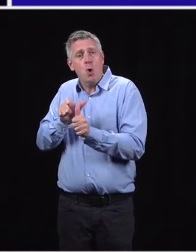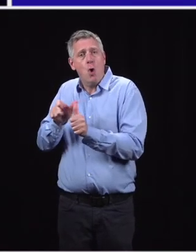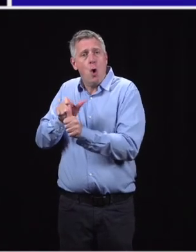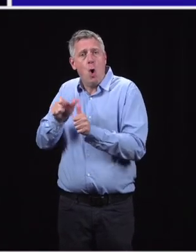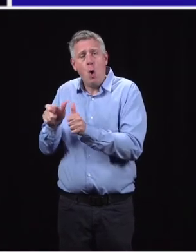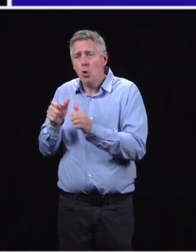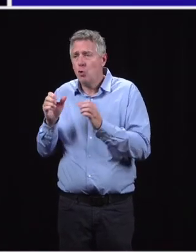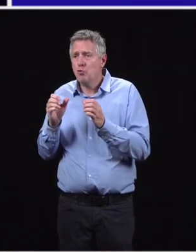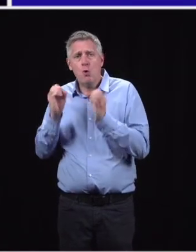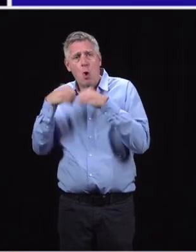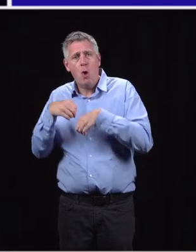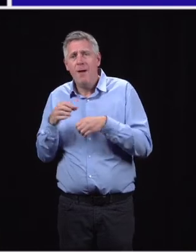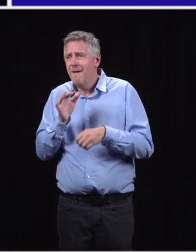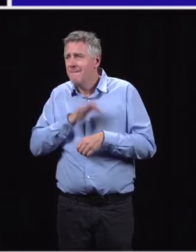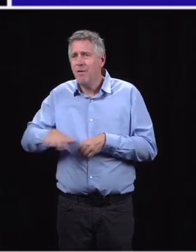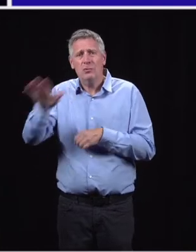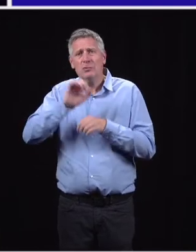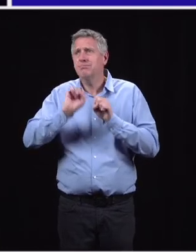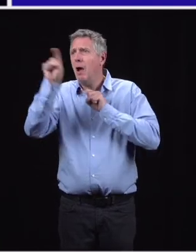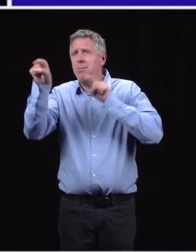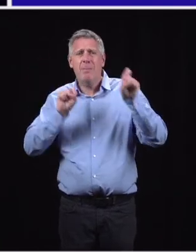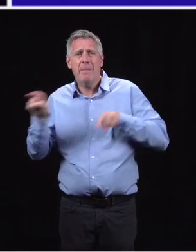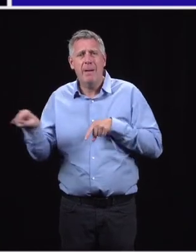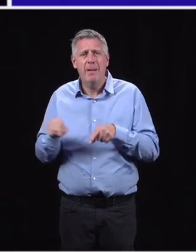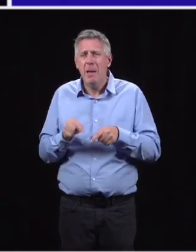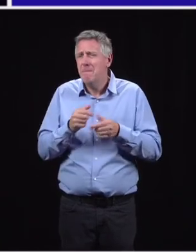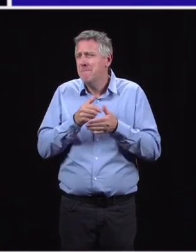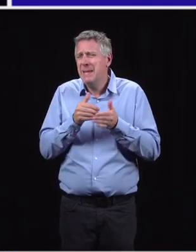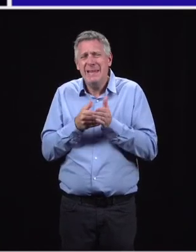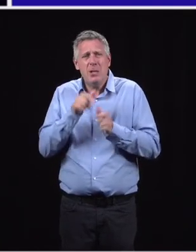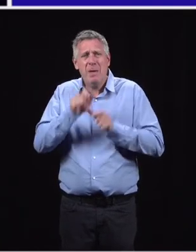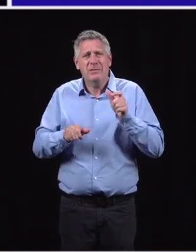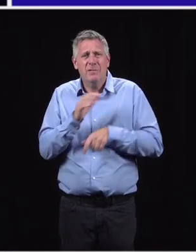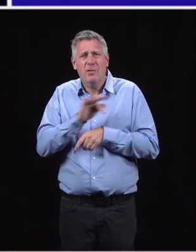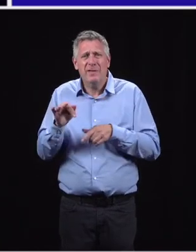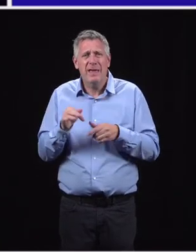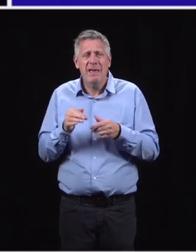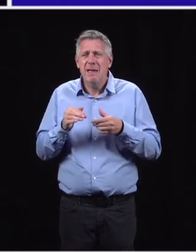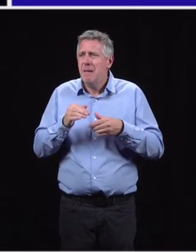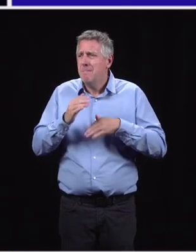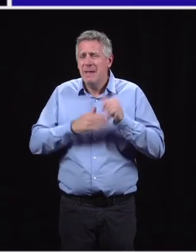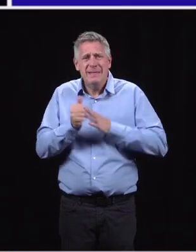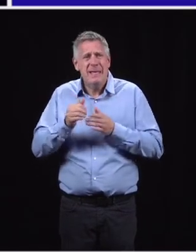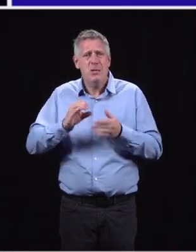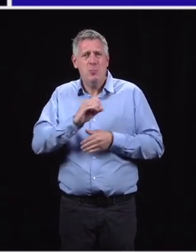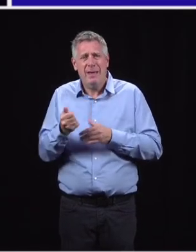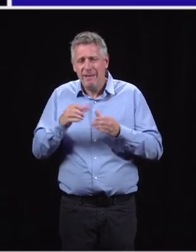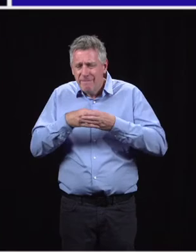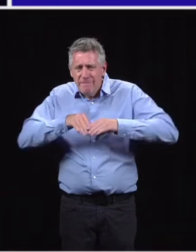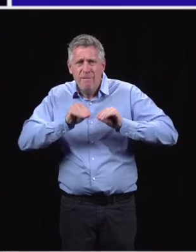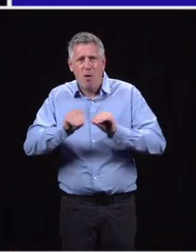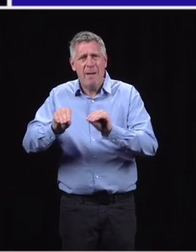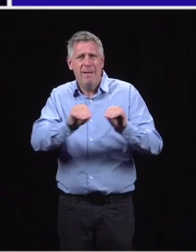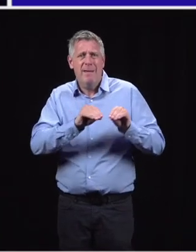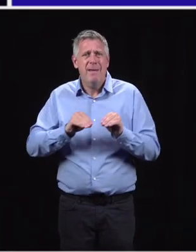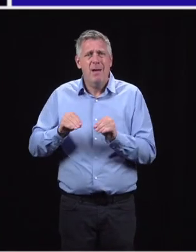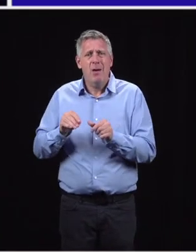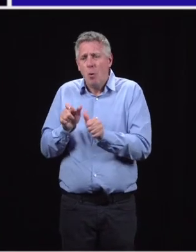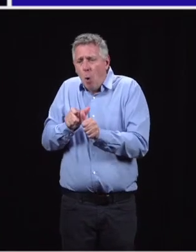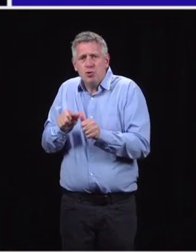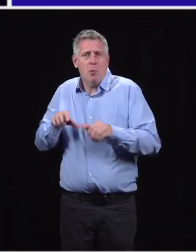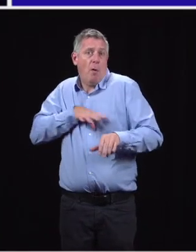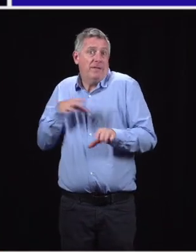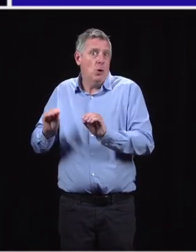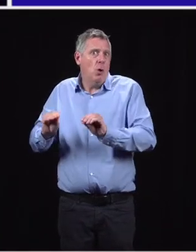des milliers de Français aux outils du numérique et on à disposition cette infrastructure on met à disposition ces coaches Google en ce numérique